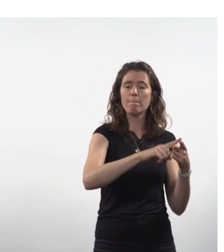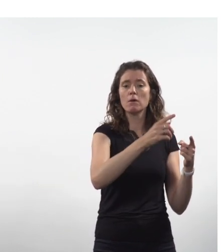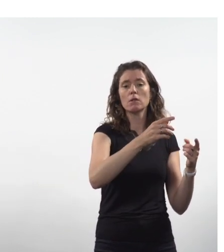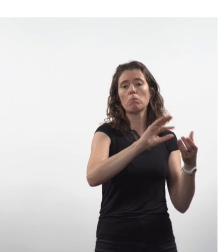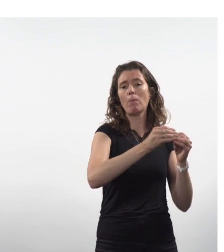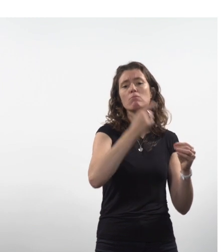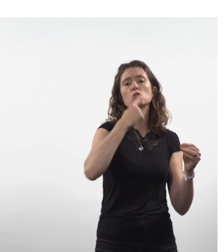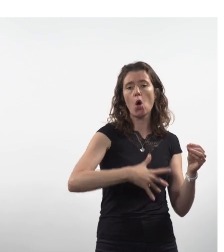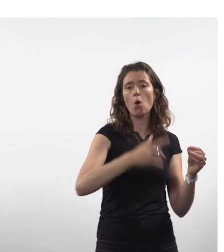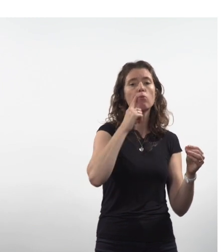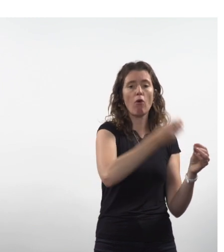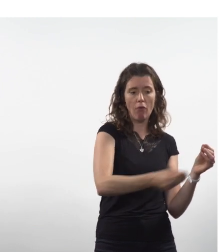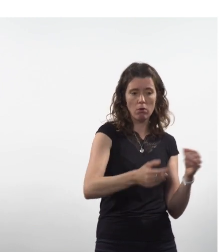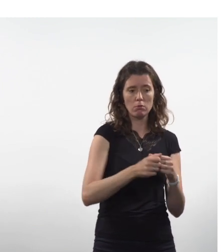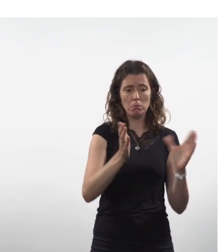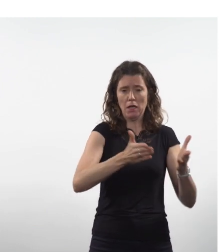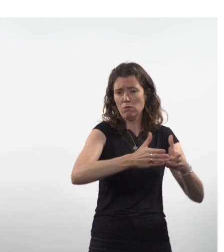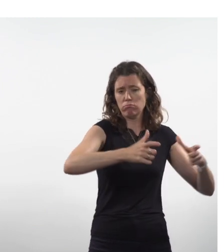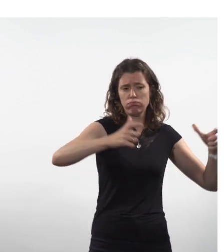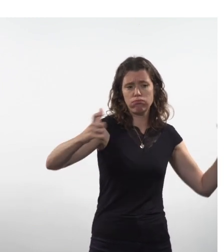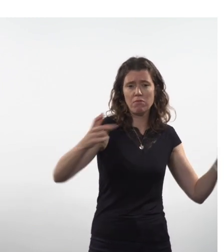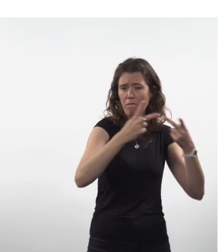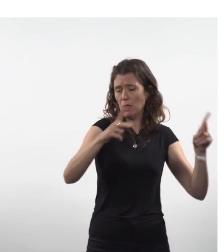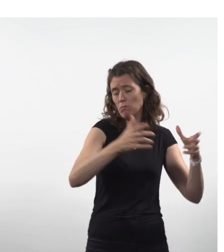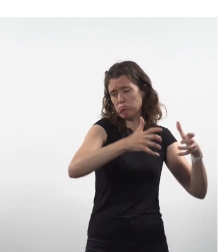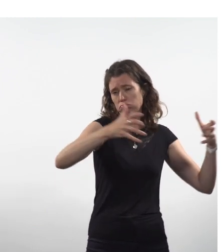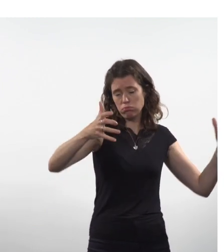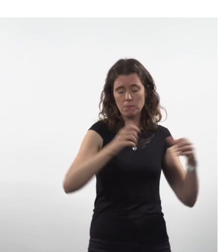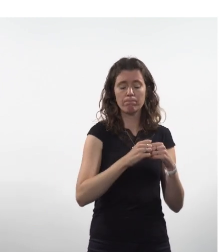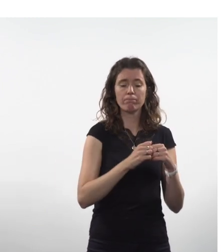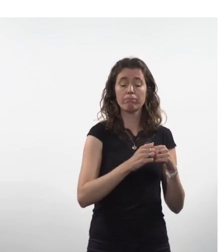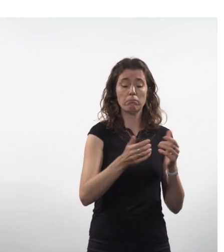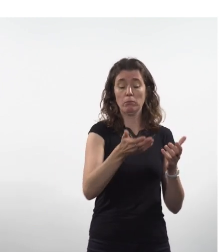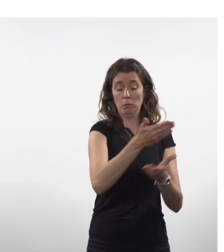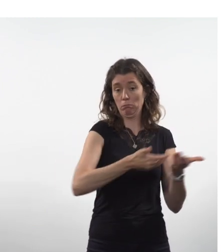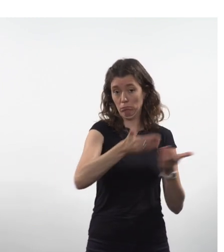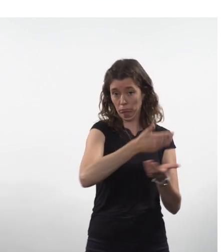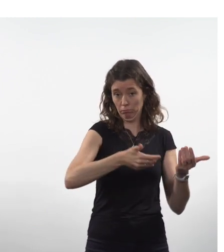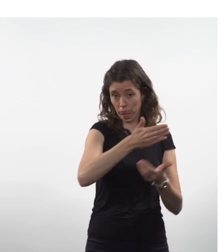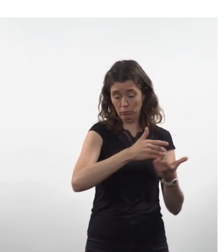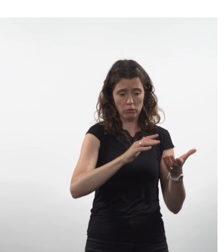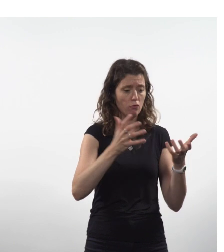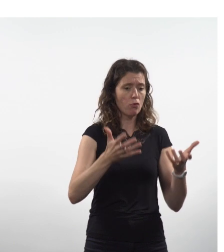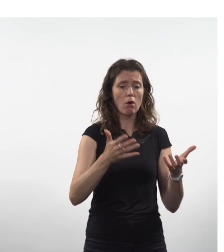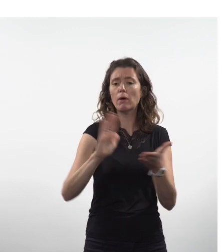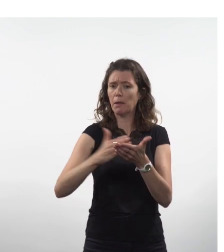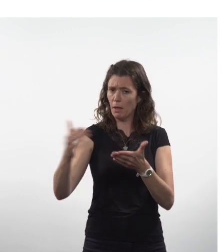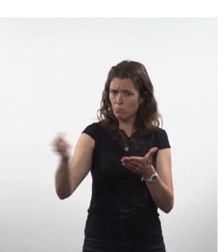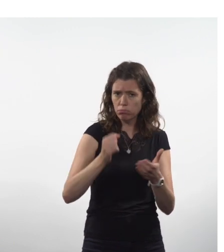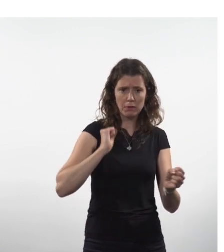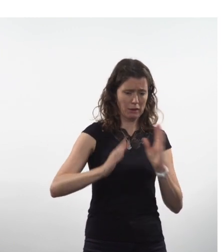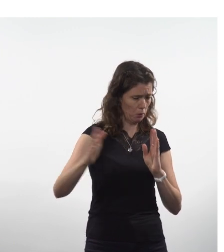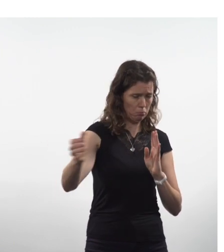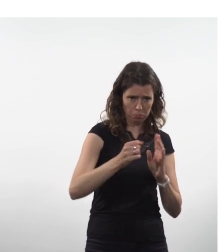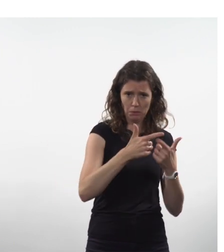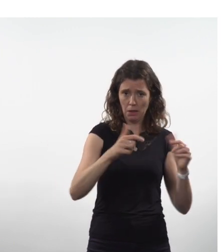d'hématologie pédiatrique, dans un grand hôpital, une grande ville. Et à l'issue donc, de la situation qu'on était venu régler avec interprète, intermédiateur sourd,